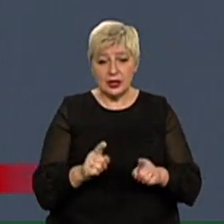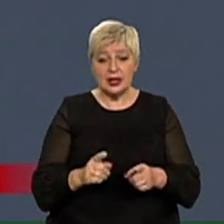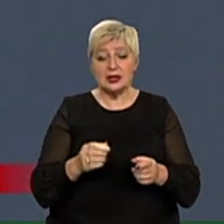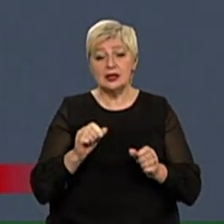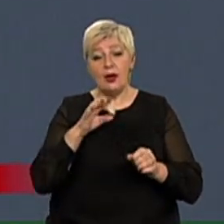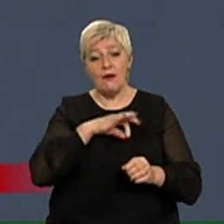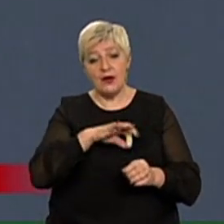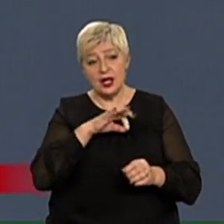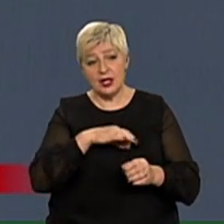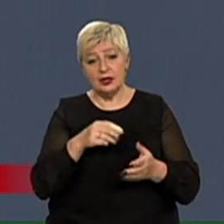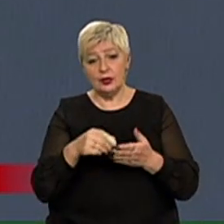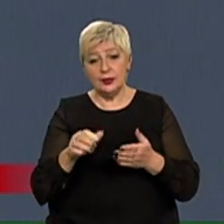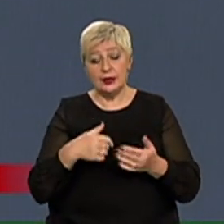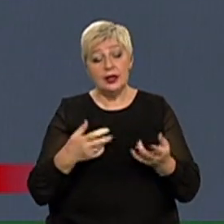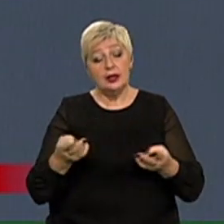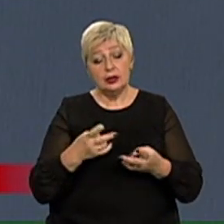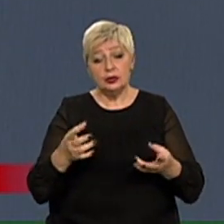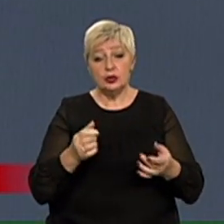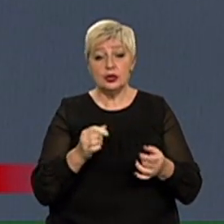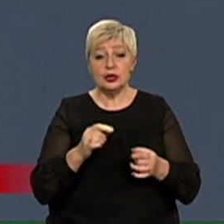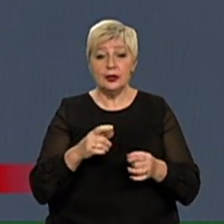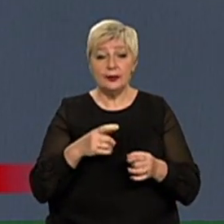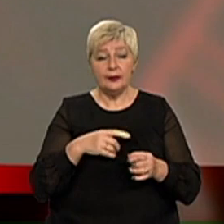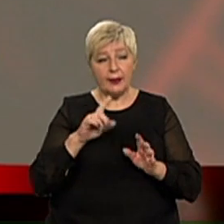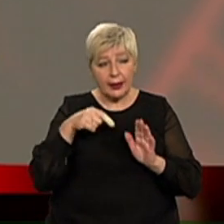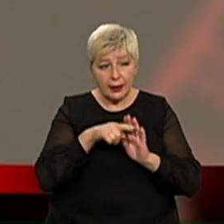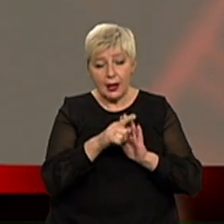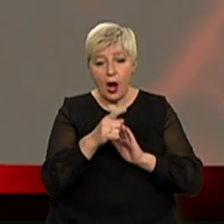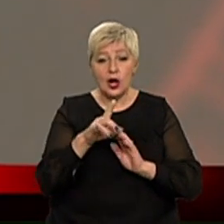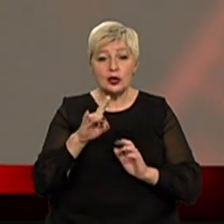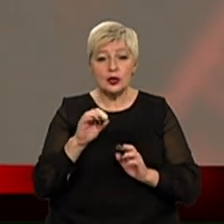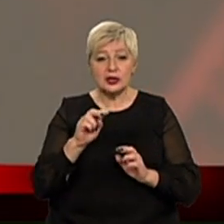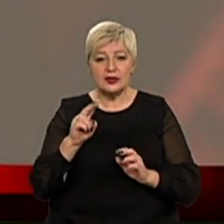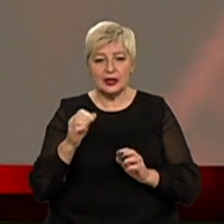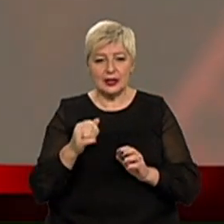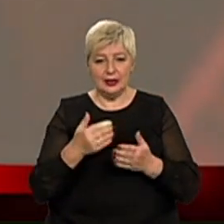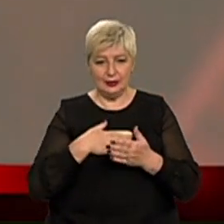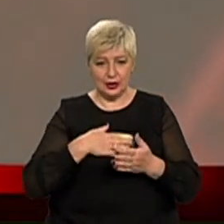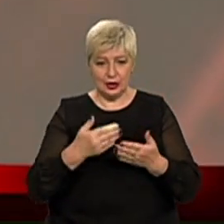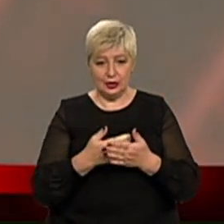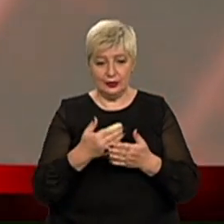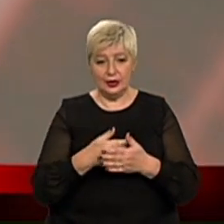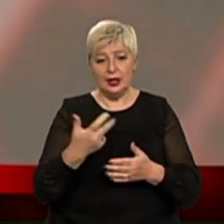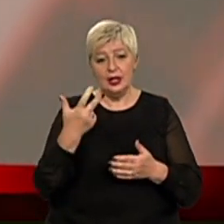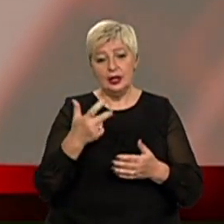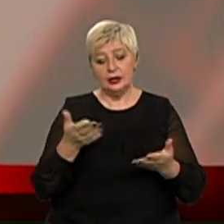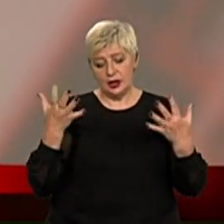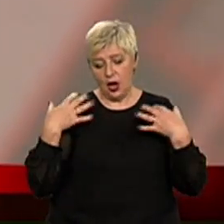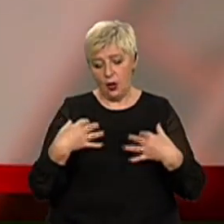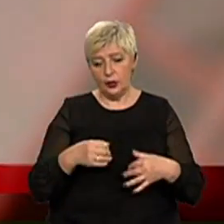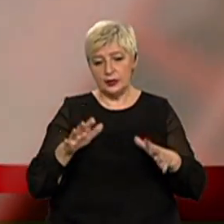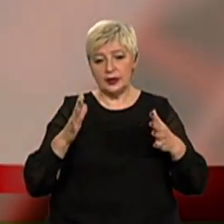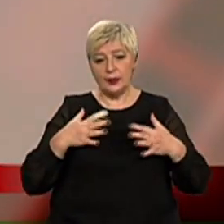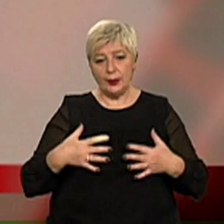купити вигідно, за тиждень до розпродажу деталі пішли на розвідку. Для прикладу, ми зібрали три образи. Новорічний – це